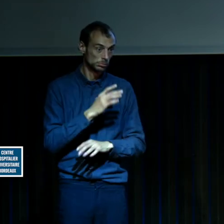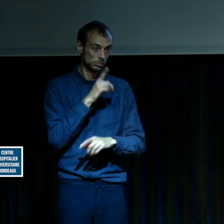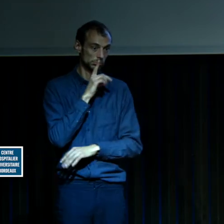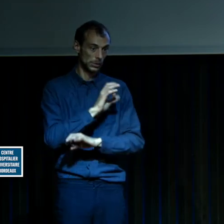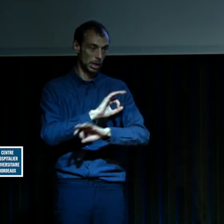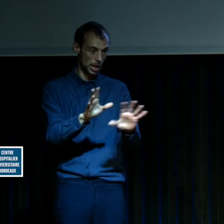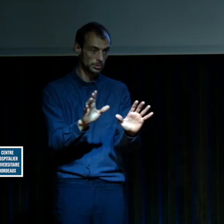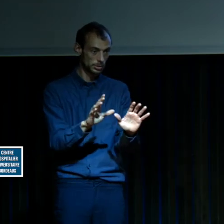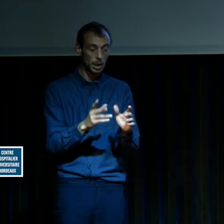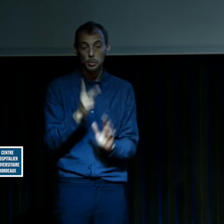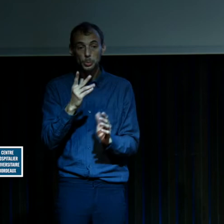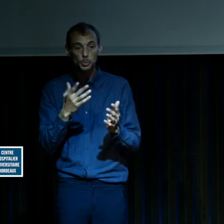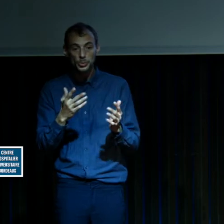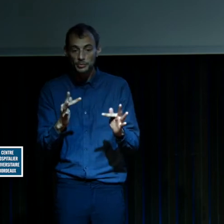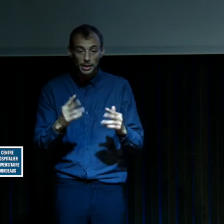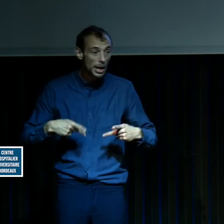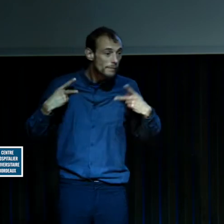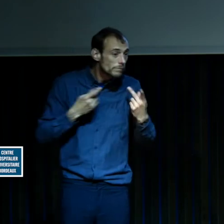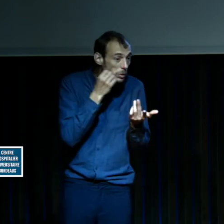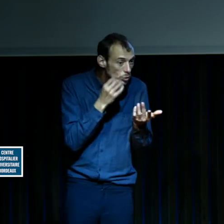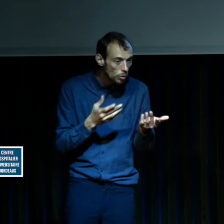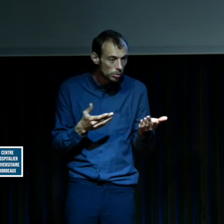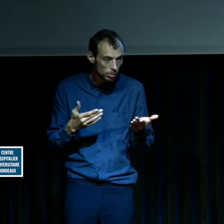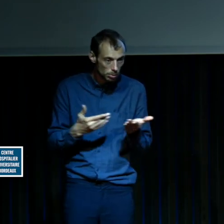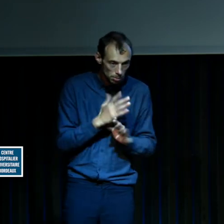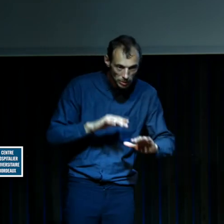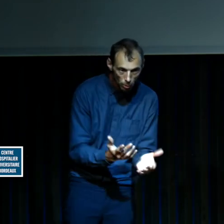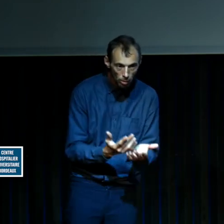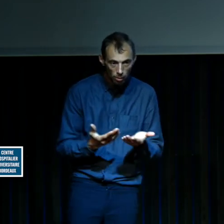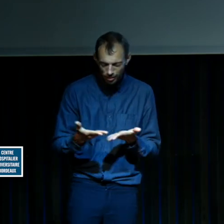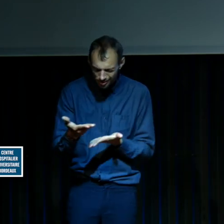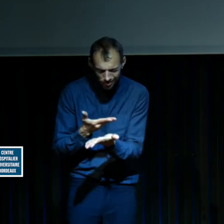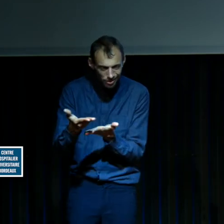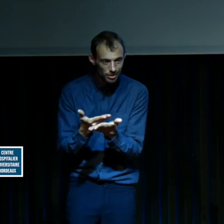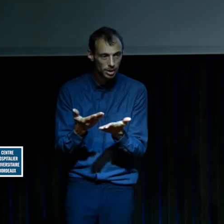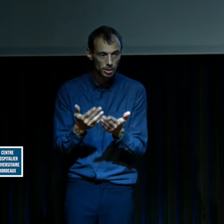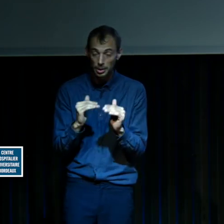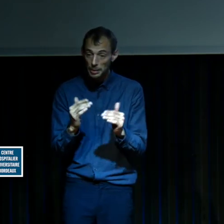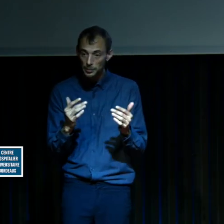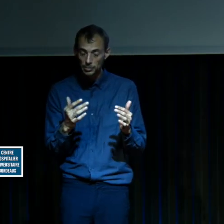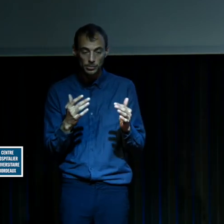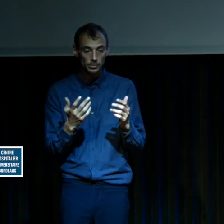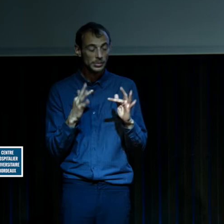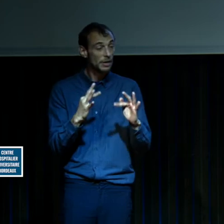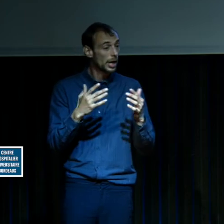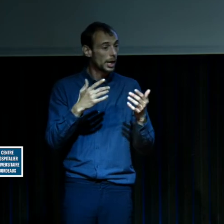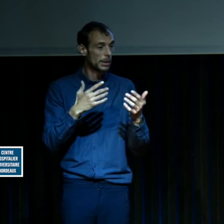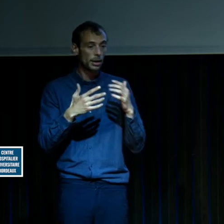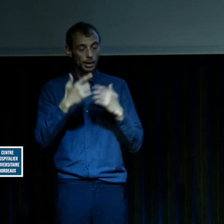du quotidien et de ce que c'est, en particulier, de devenir aphasique comme